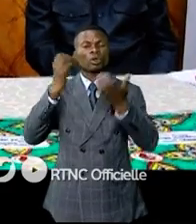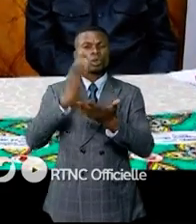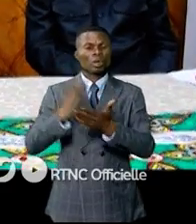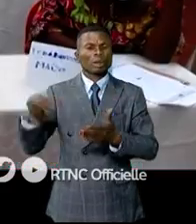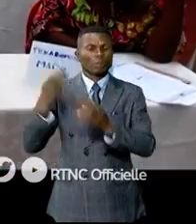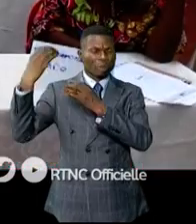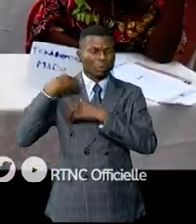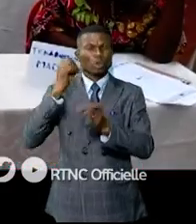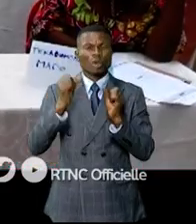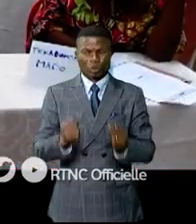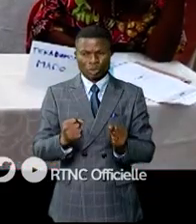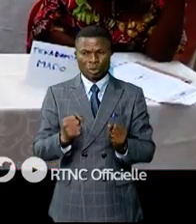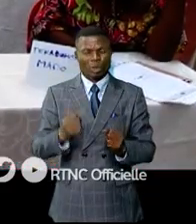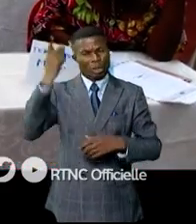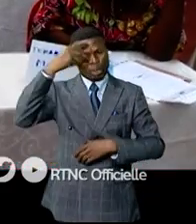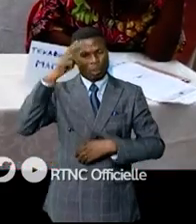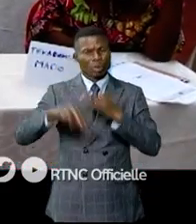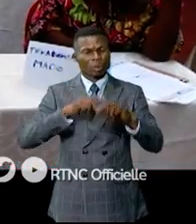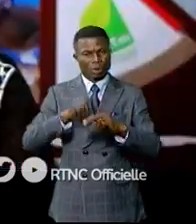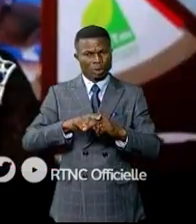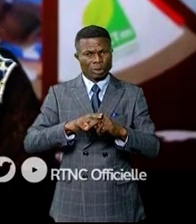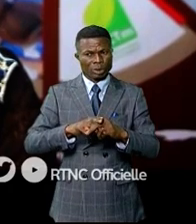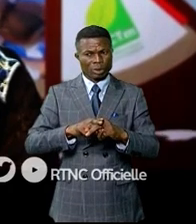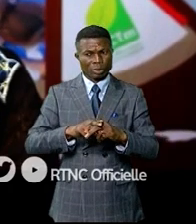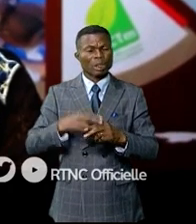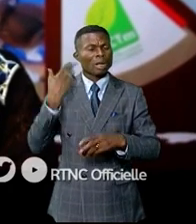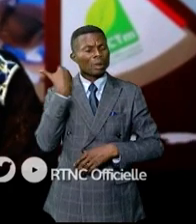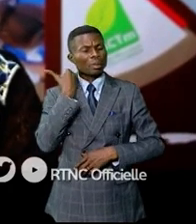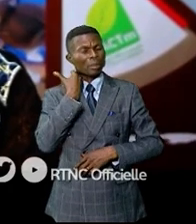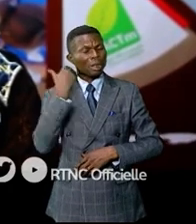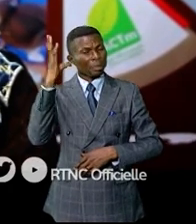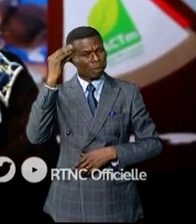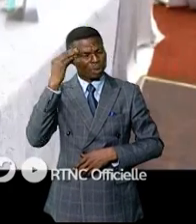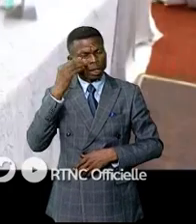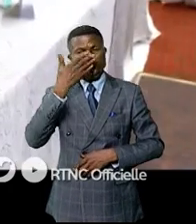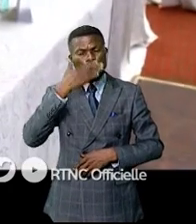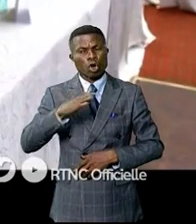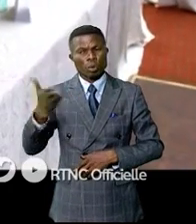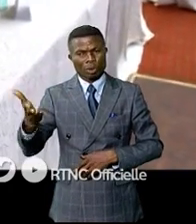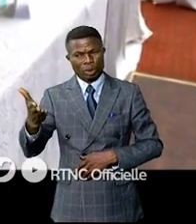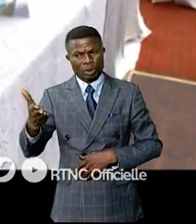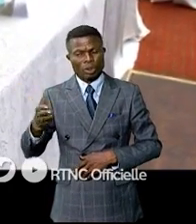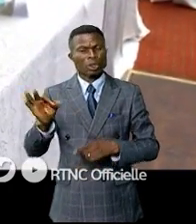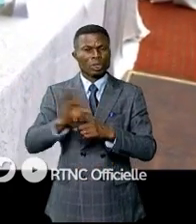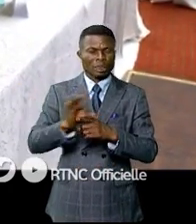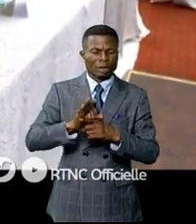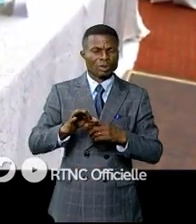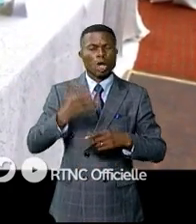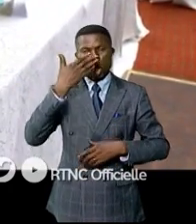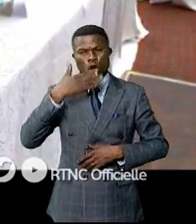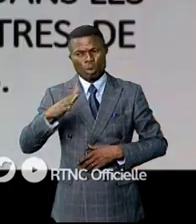en charge conforme à la politique nationale des patients qui fréquentent les officines que les formations